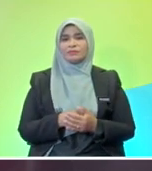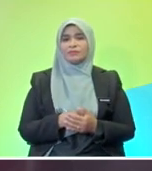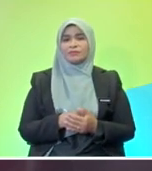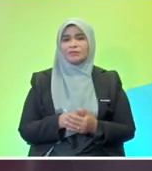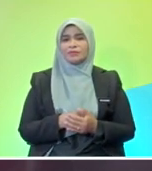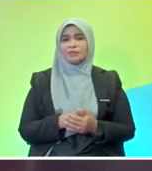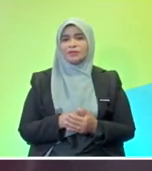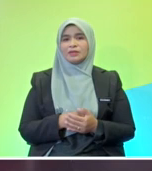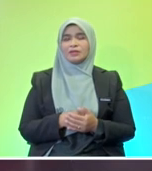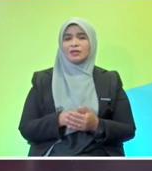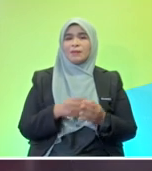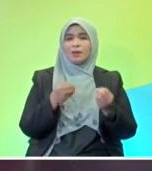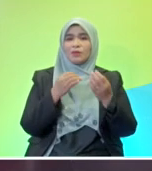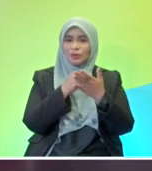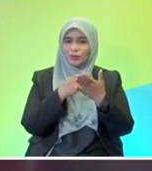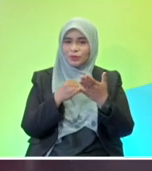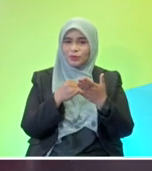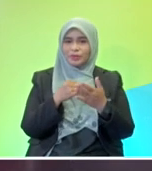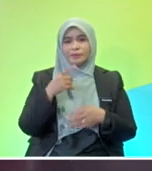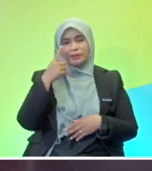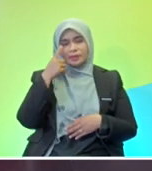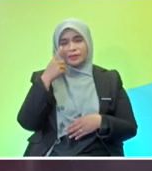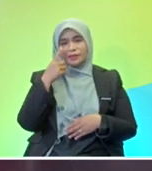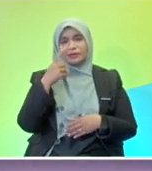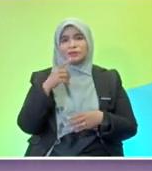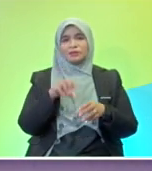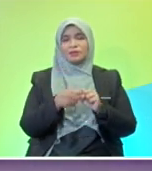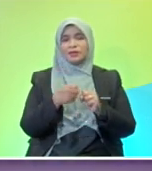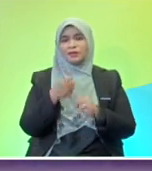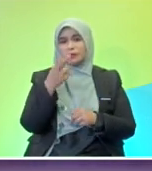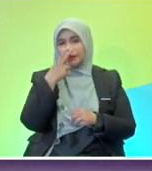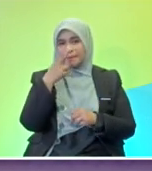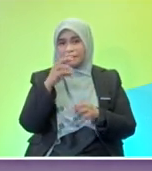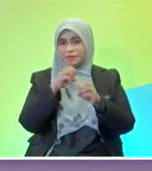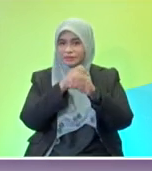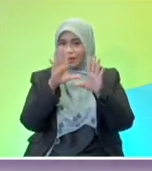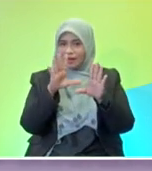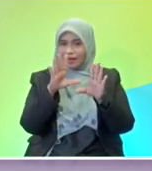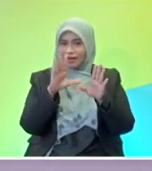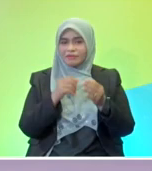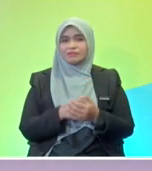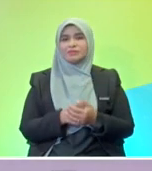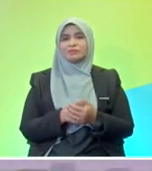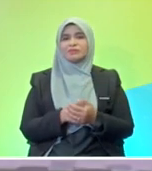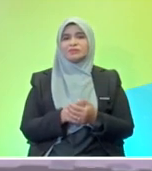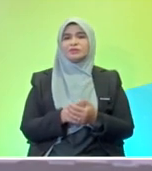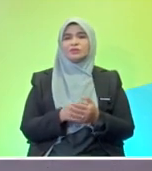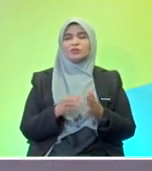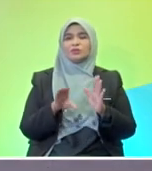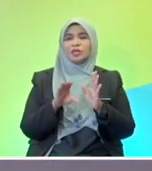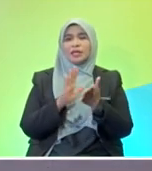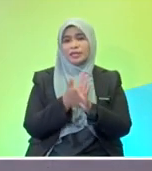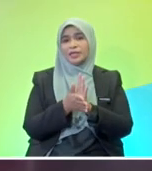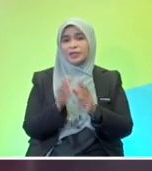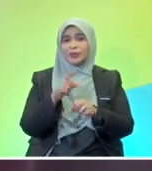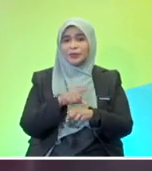macam cikgu sebutkan tadi nak lukis mata tu kan. Biarlah mata tu nampak jelas kan, guna pensel tak jelas sangatlah kan. Boleh guna marker pen. Marker